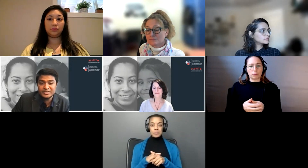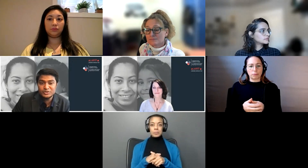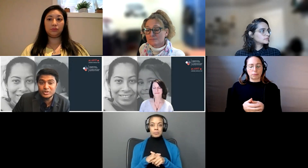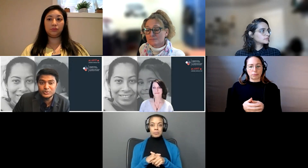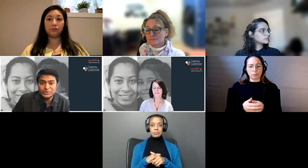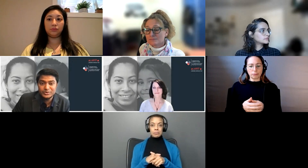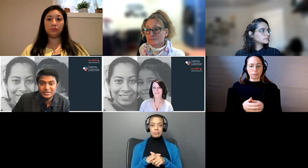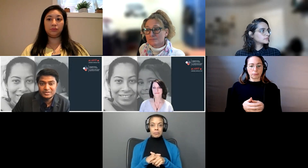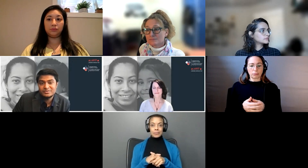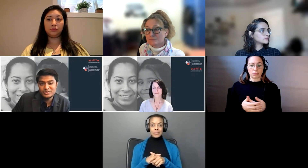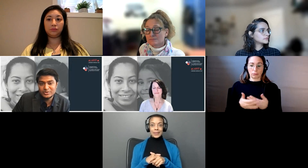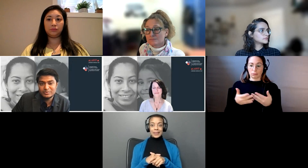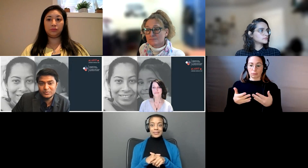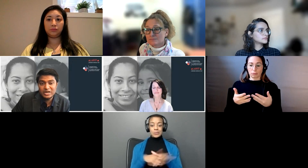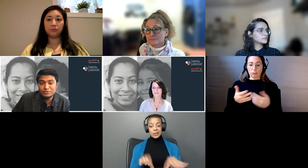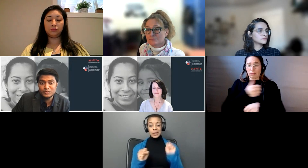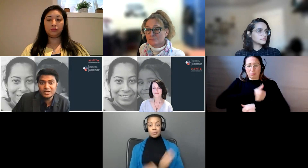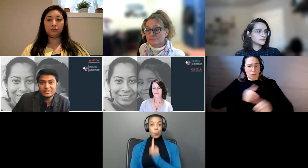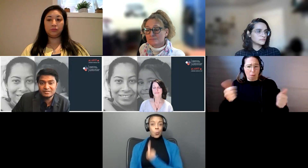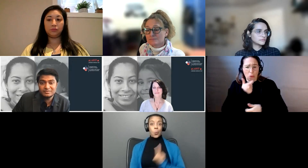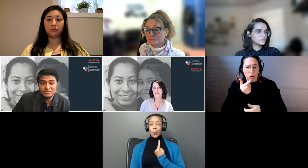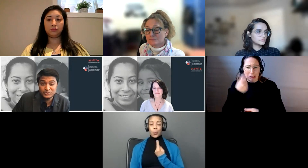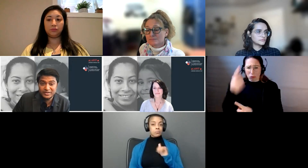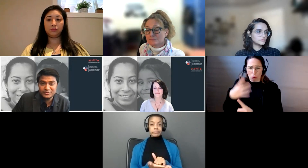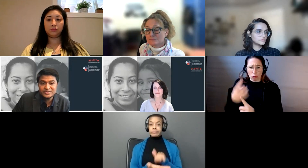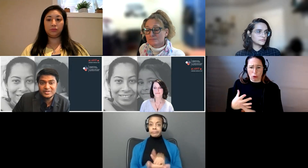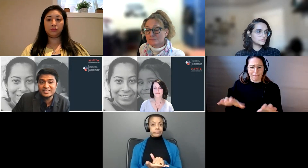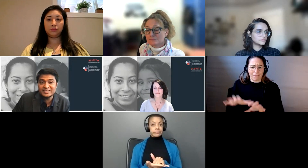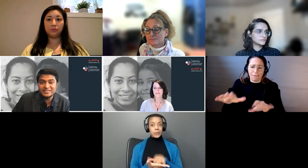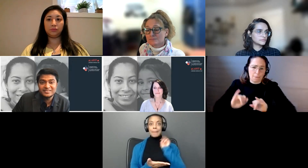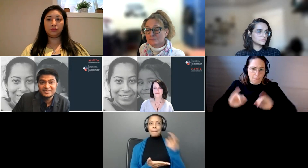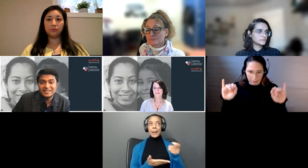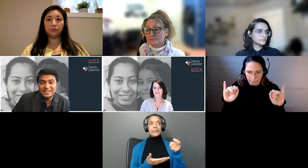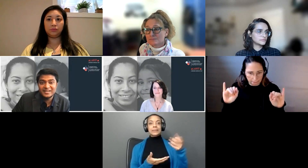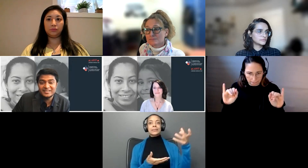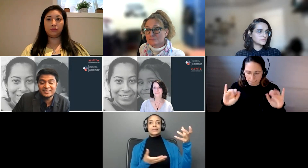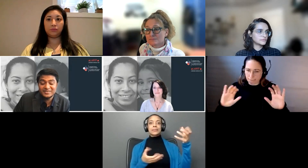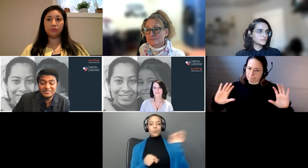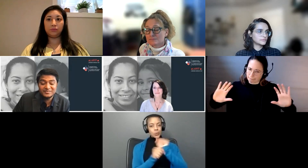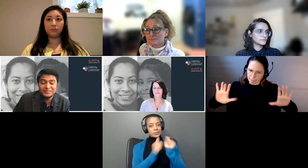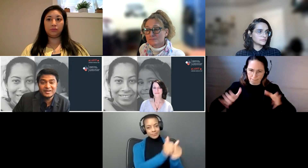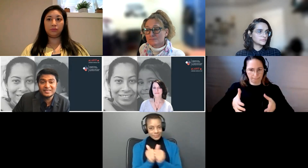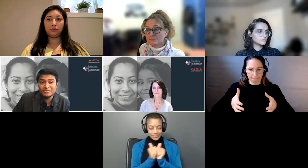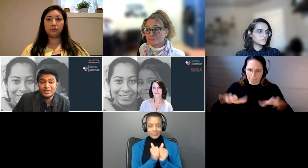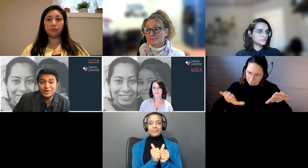une chose que n'importe qui peut faire tout seul. Il faut travailler ensemble de